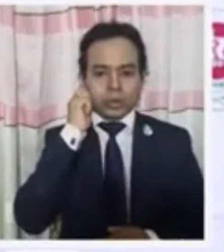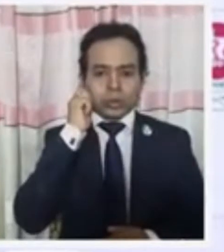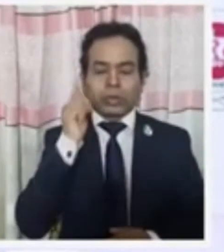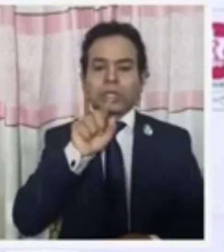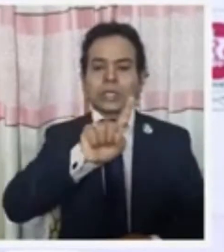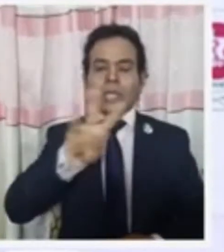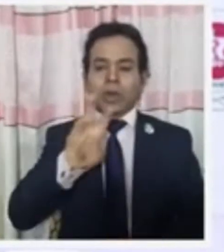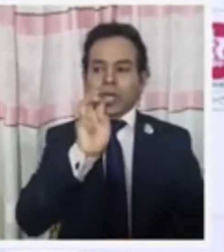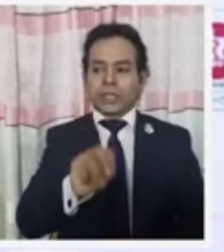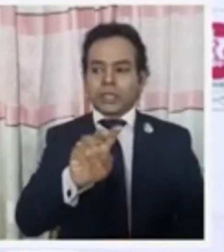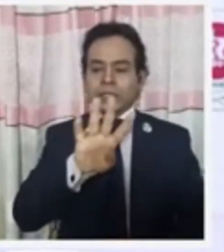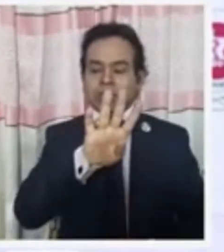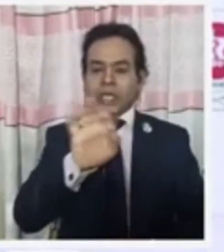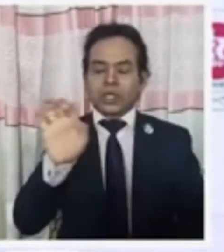হয়েছে